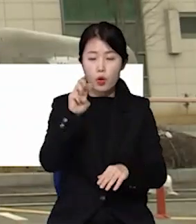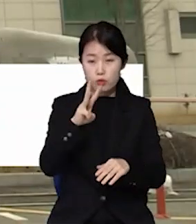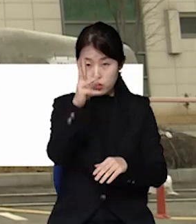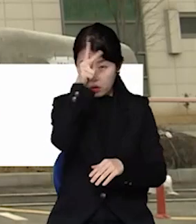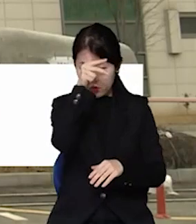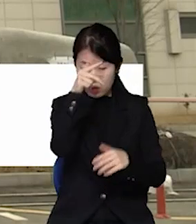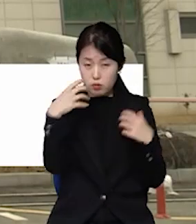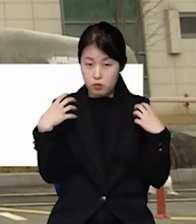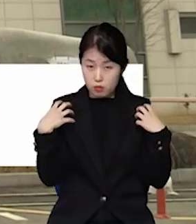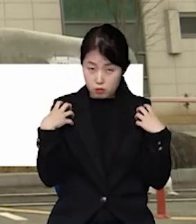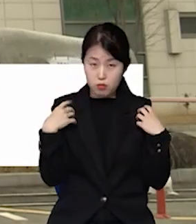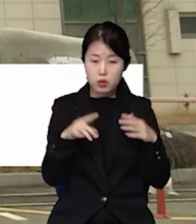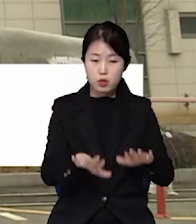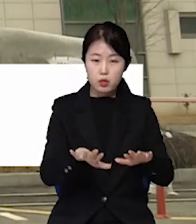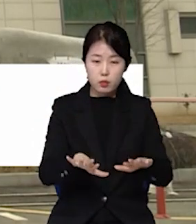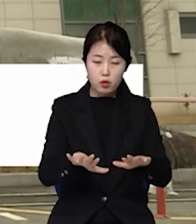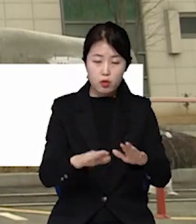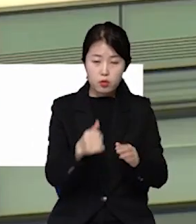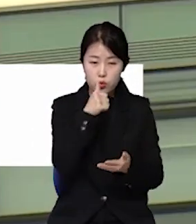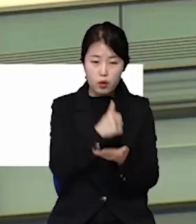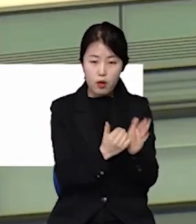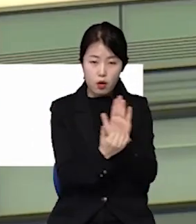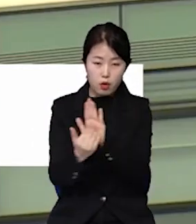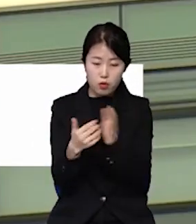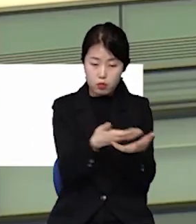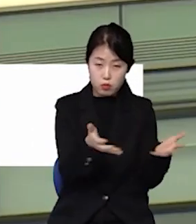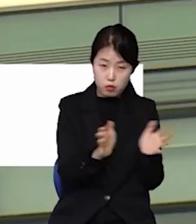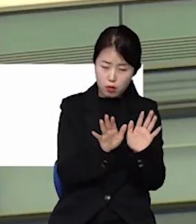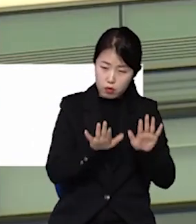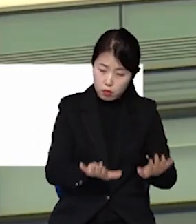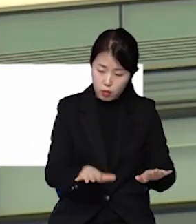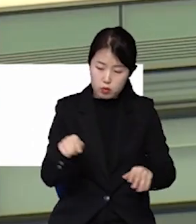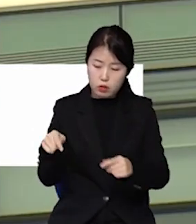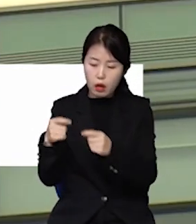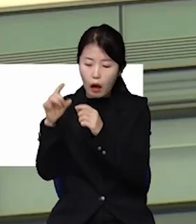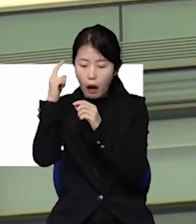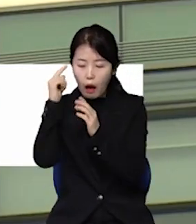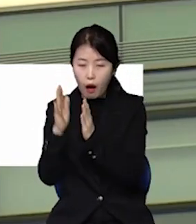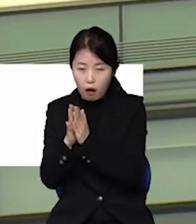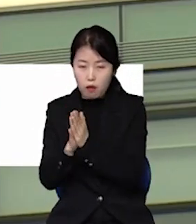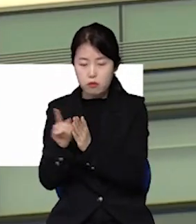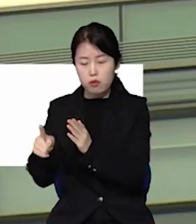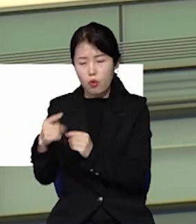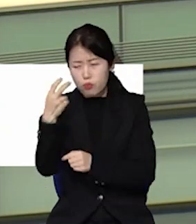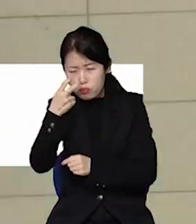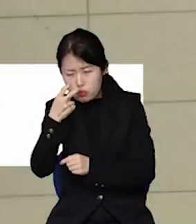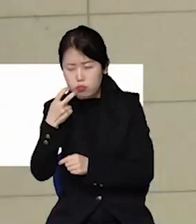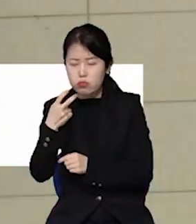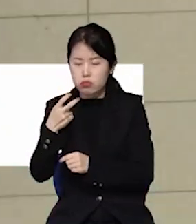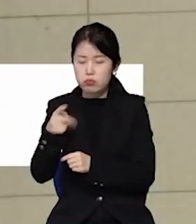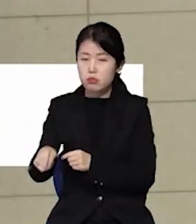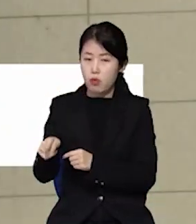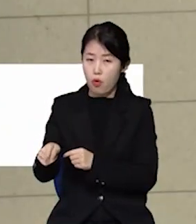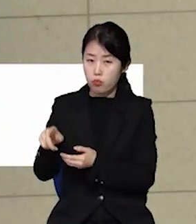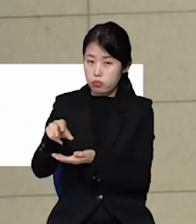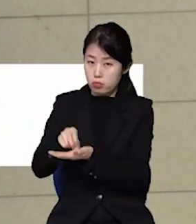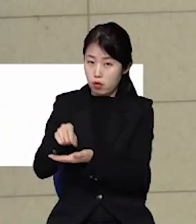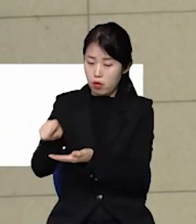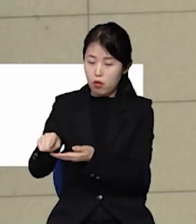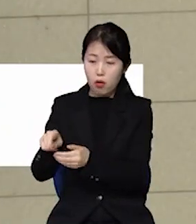광주경찰청 반부패경제범죄수사대는 내사 중이었던 전남대 기술지주회사 접대비 유용 의혹과 관련해